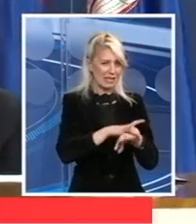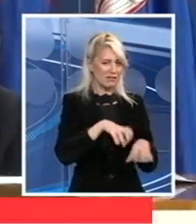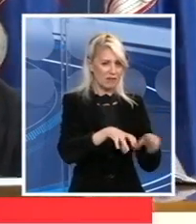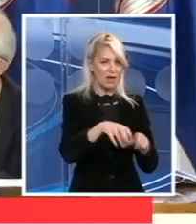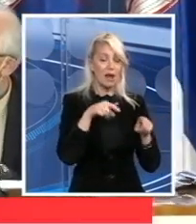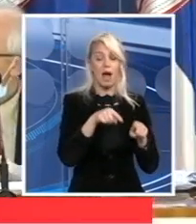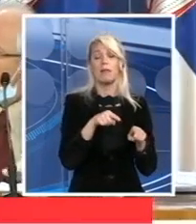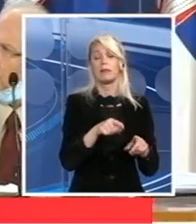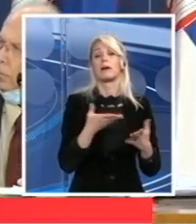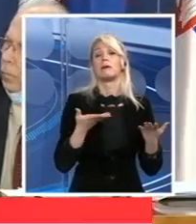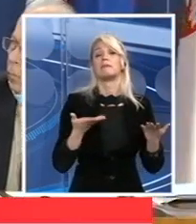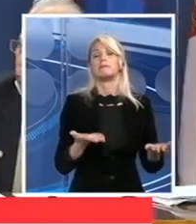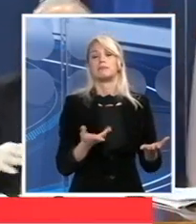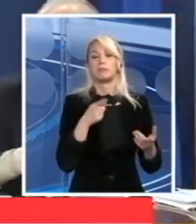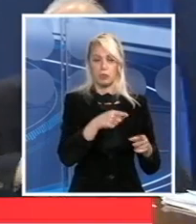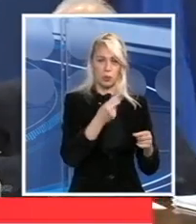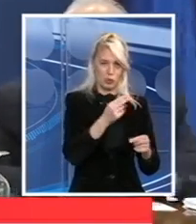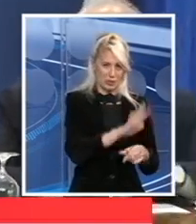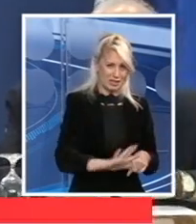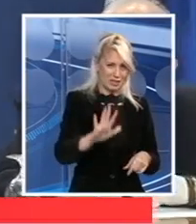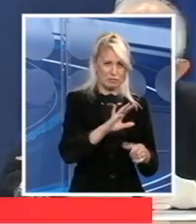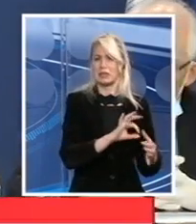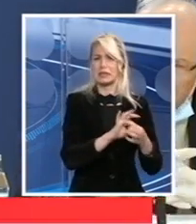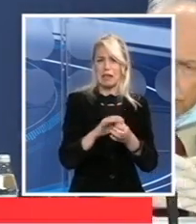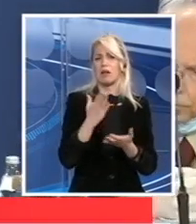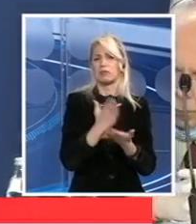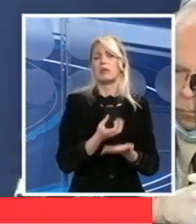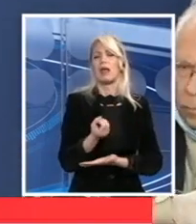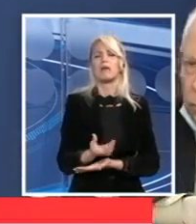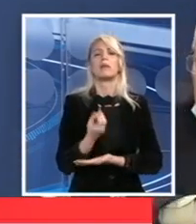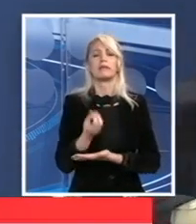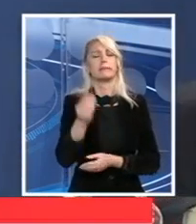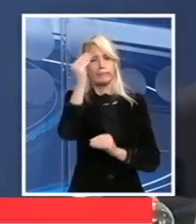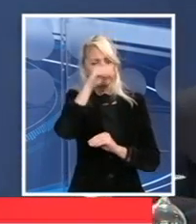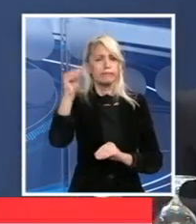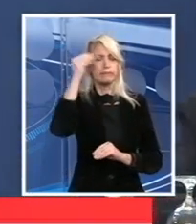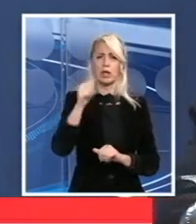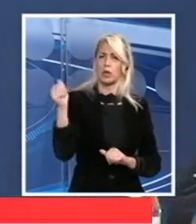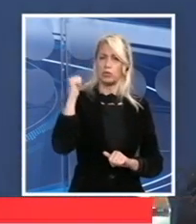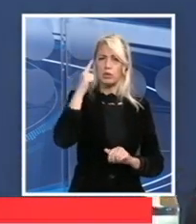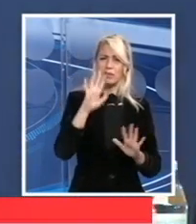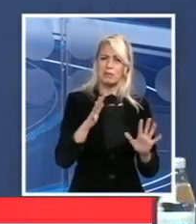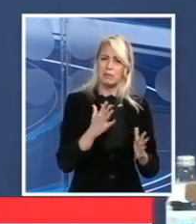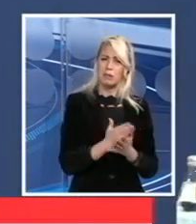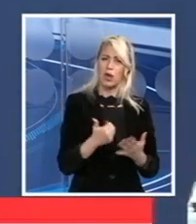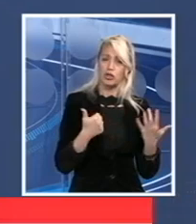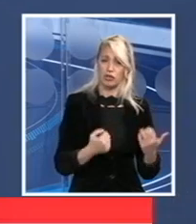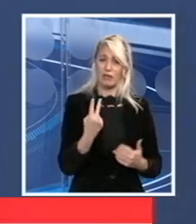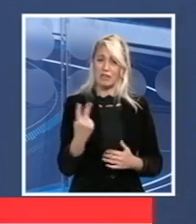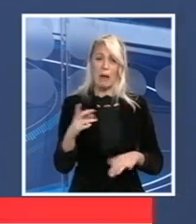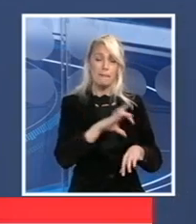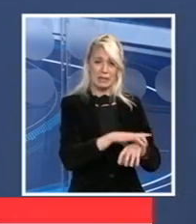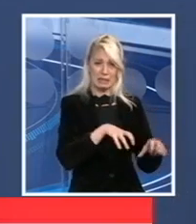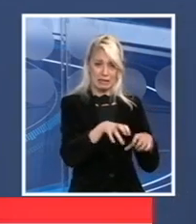se konstantno kretao, znači mi smo vas obaveštavali o tačnom broju, mislim da je na jučerašnji dan bilo 622, je li